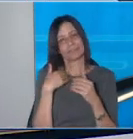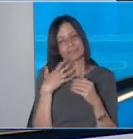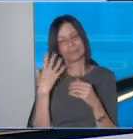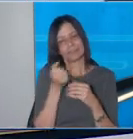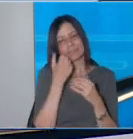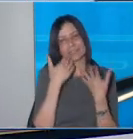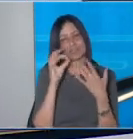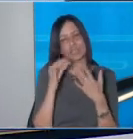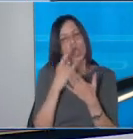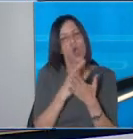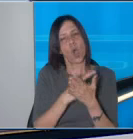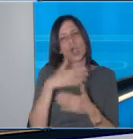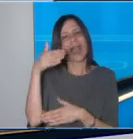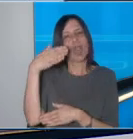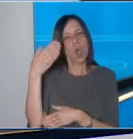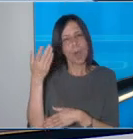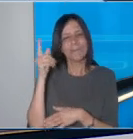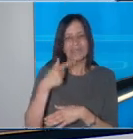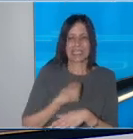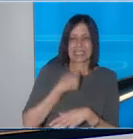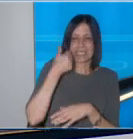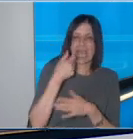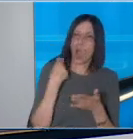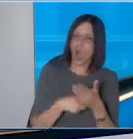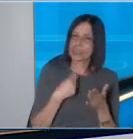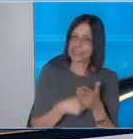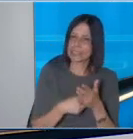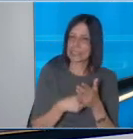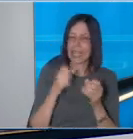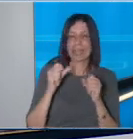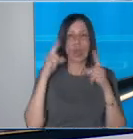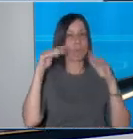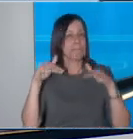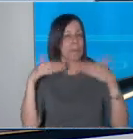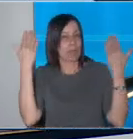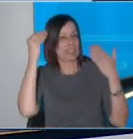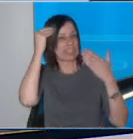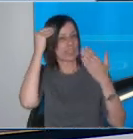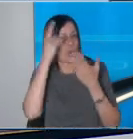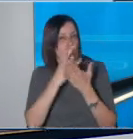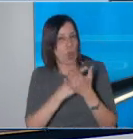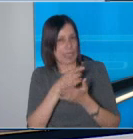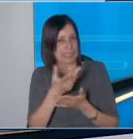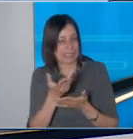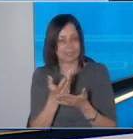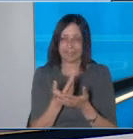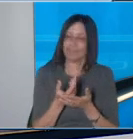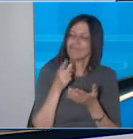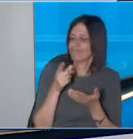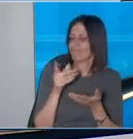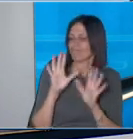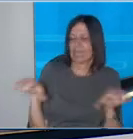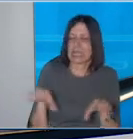הזה של חוק הלאום ושר האוצר. אמרתי... התעוררו בבוקר ונזכרו בחוק הזה. אתה יודע, זה כל